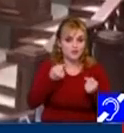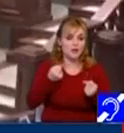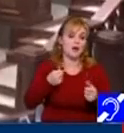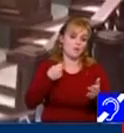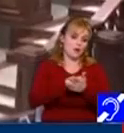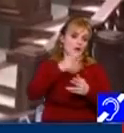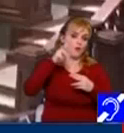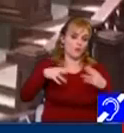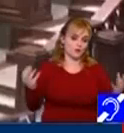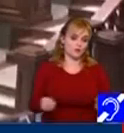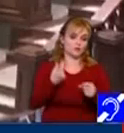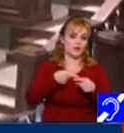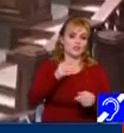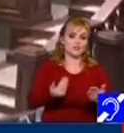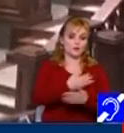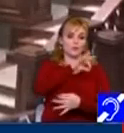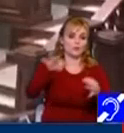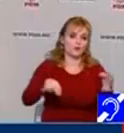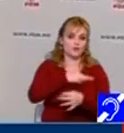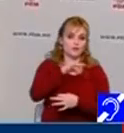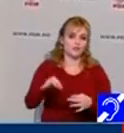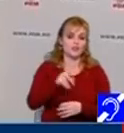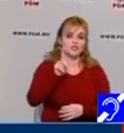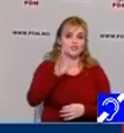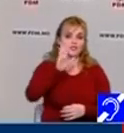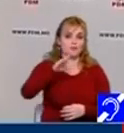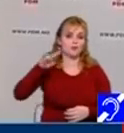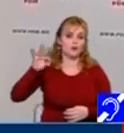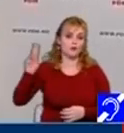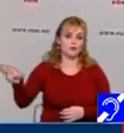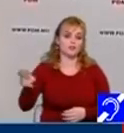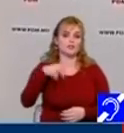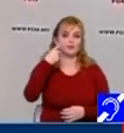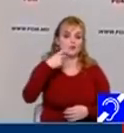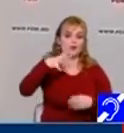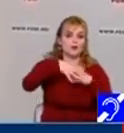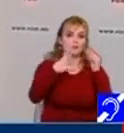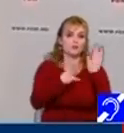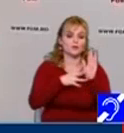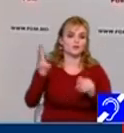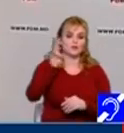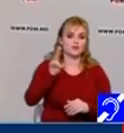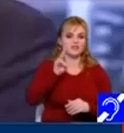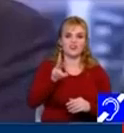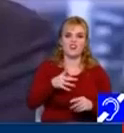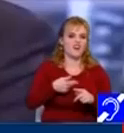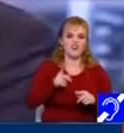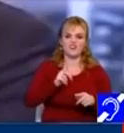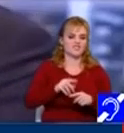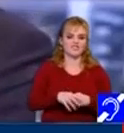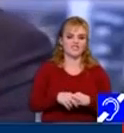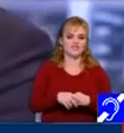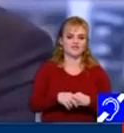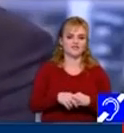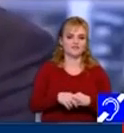urmare, majoritatea parlamentară a votat în favoarea a ceea ce Vlad Plahotniuc numea pe 19 aprilie ficțiune politică. Vom